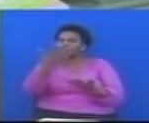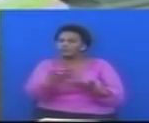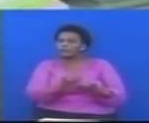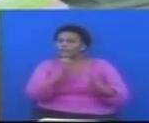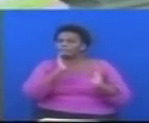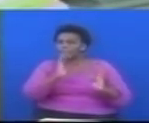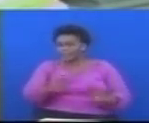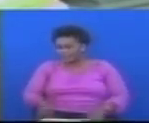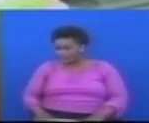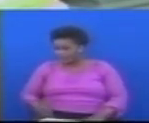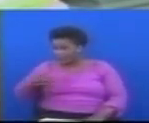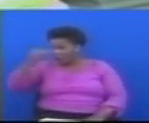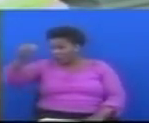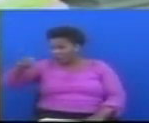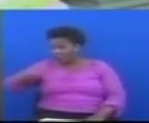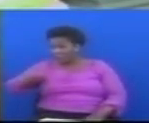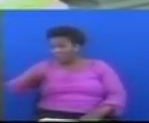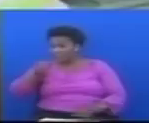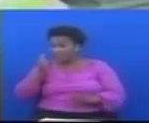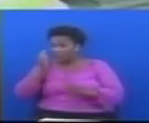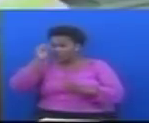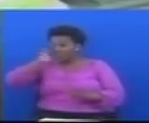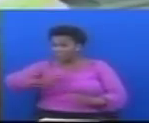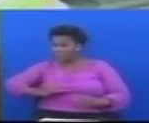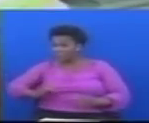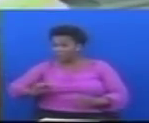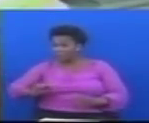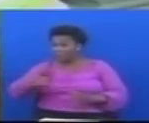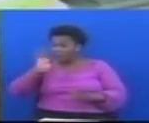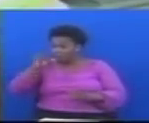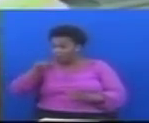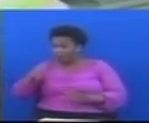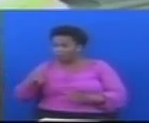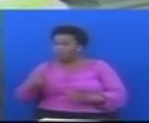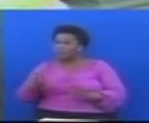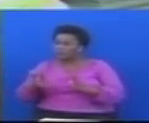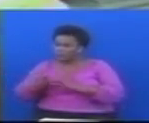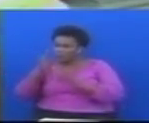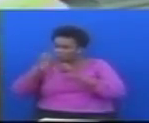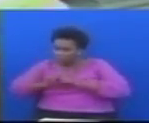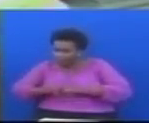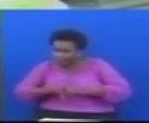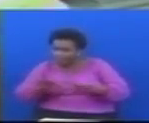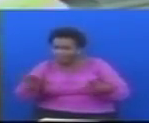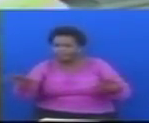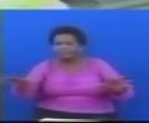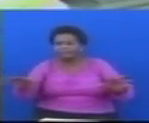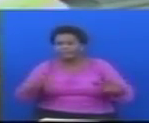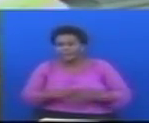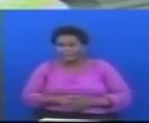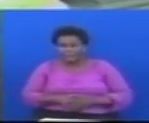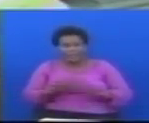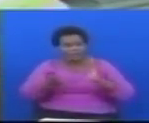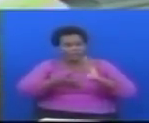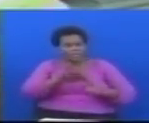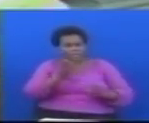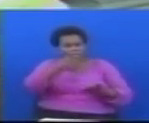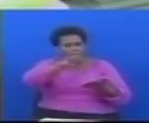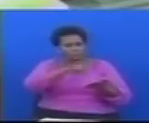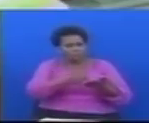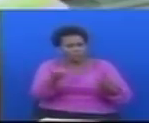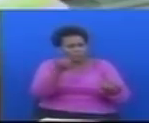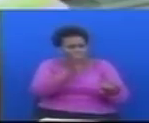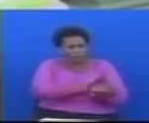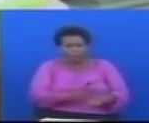wa usambazaji gesi Mtwara unaanza, na tunaanza na vituo cha chuo cha ufundi pamoja na maeneo yote yanayokwenda